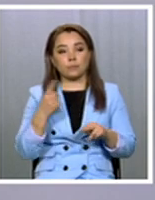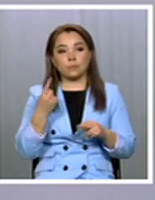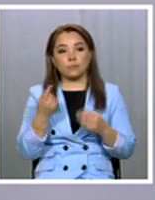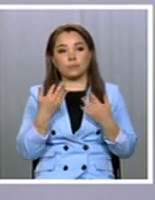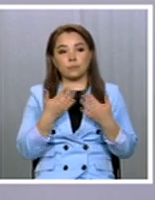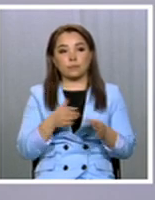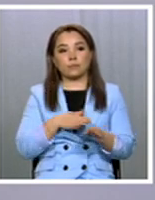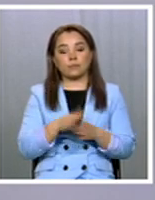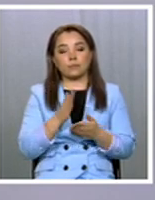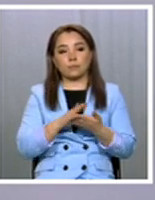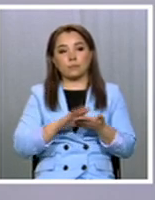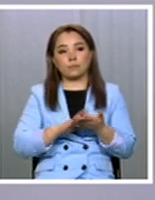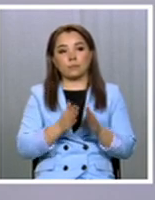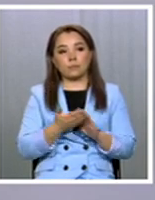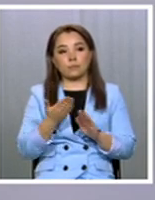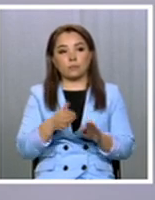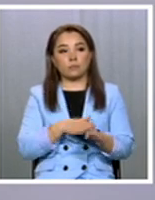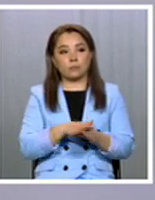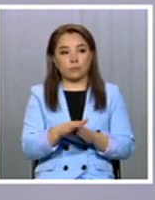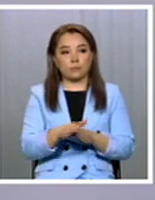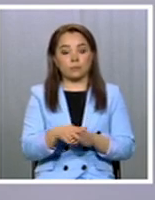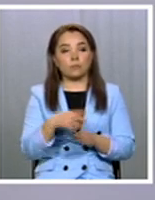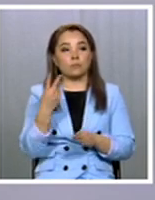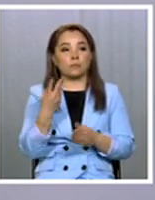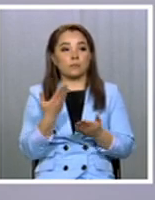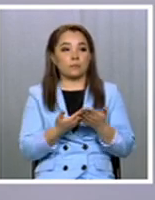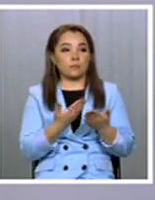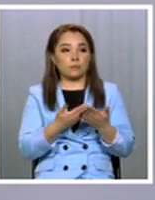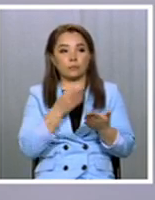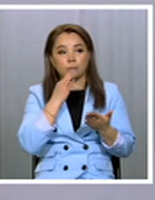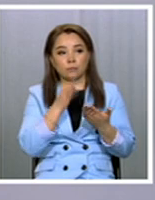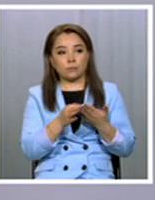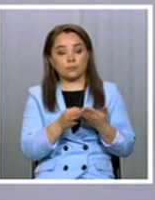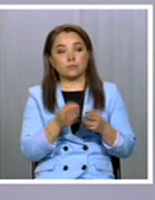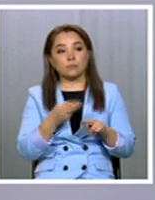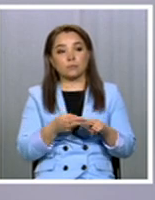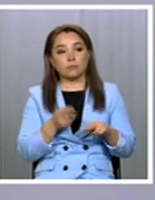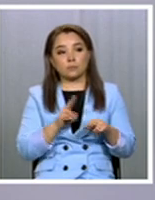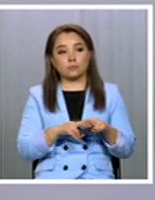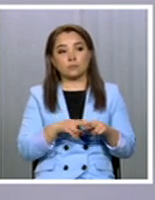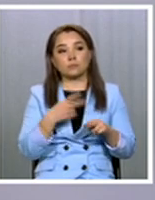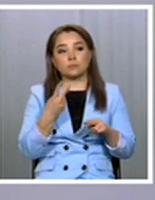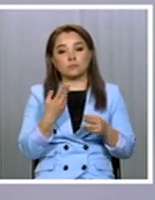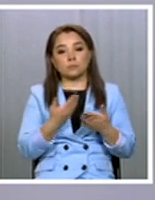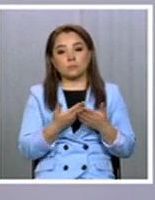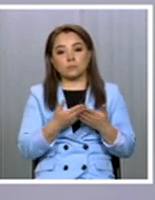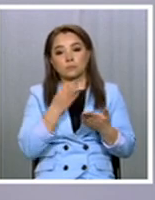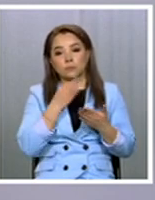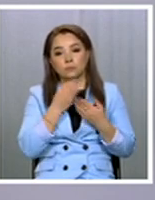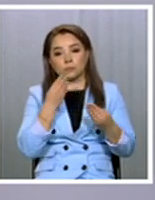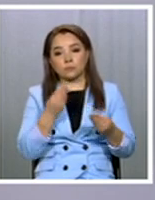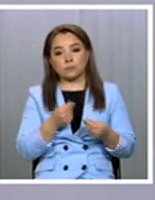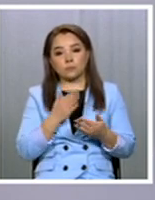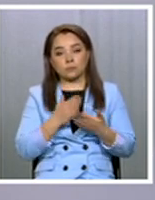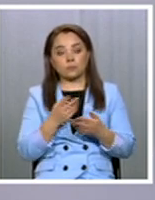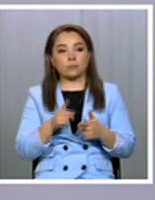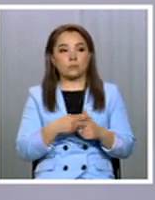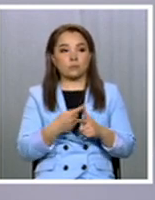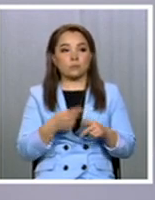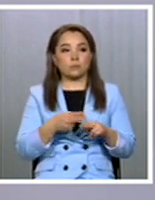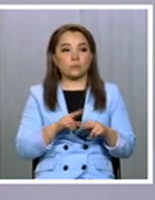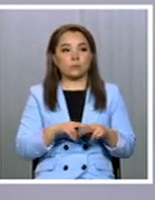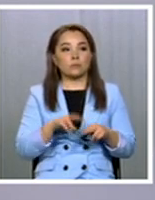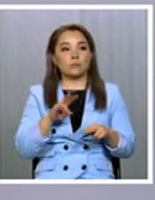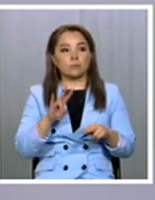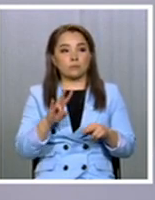орындалады бұл жағдайда. Екінші мысалды қарайық. Мұнда екінші шарт қанағаттандырылады, немесе N-ді